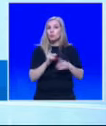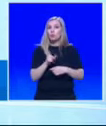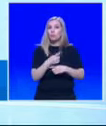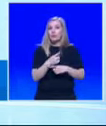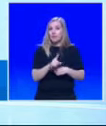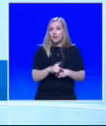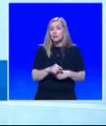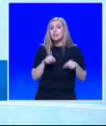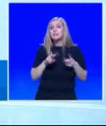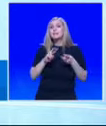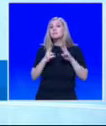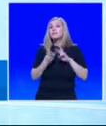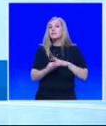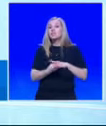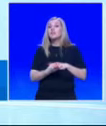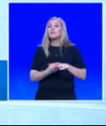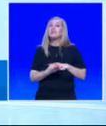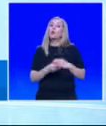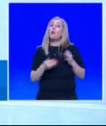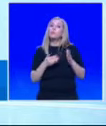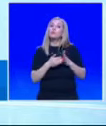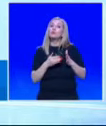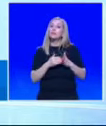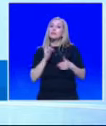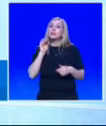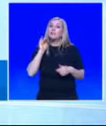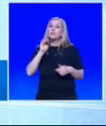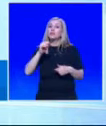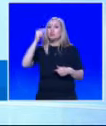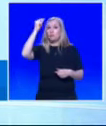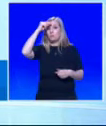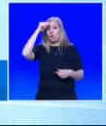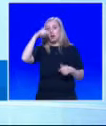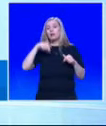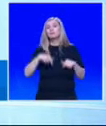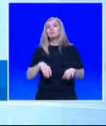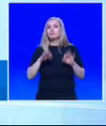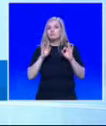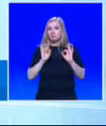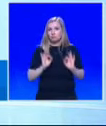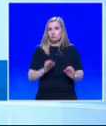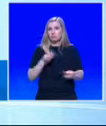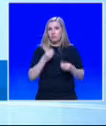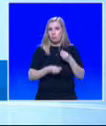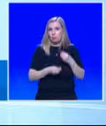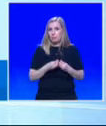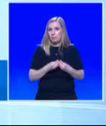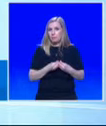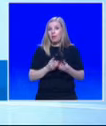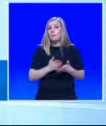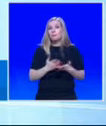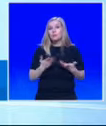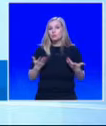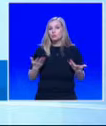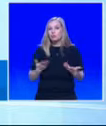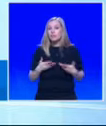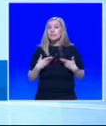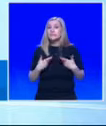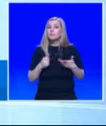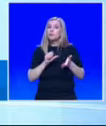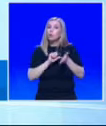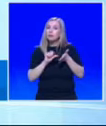управлението, се превръщат в опозиция на бъдещето на България. Това е истинският ни проблем с тях. И между другото, искам